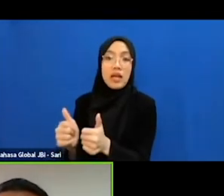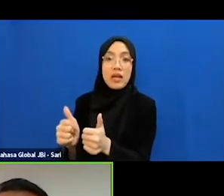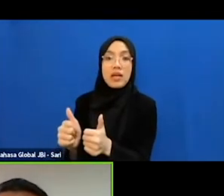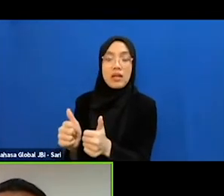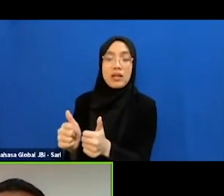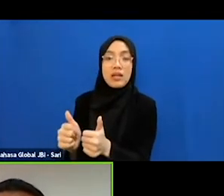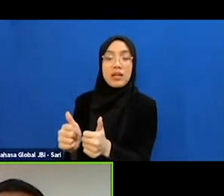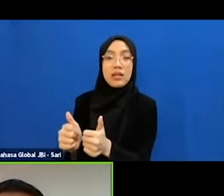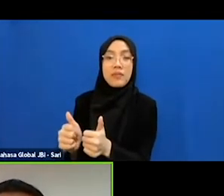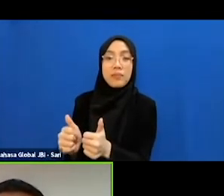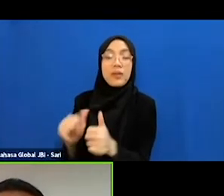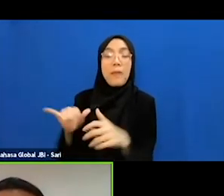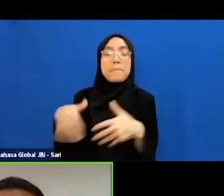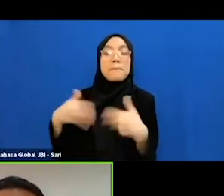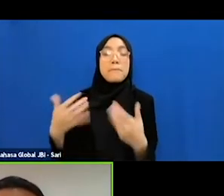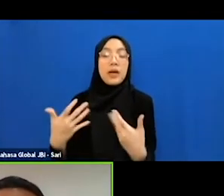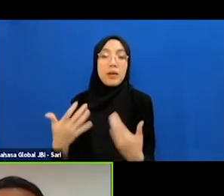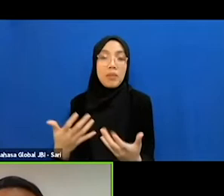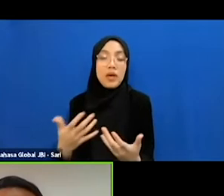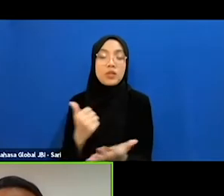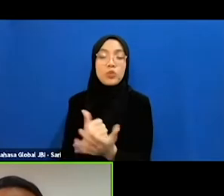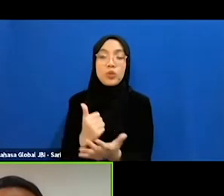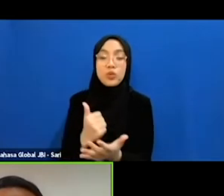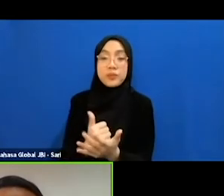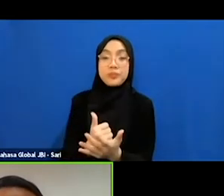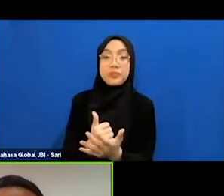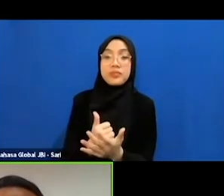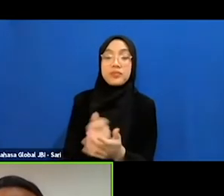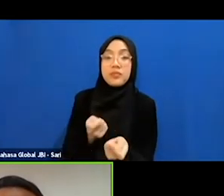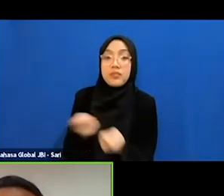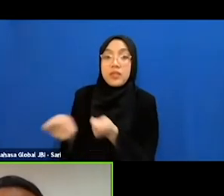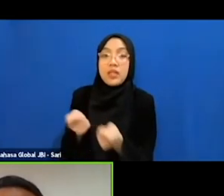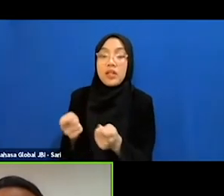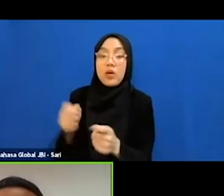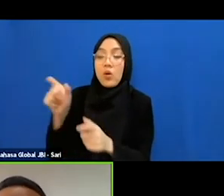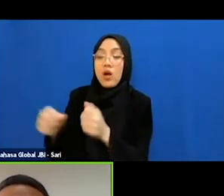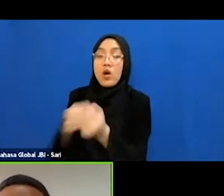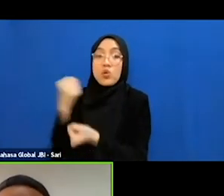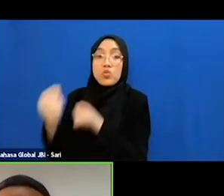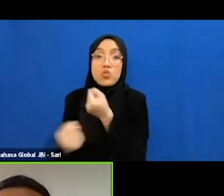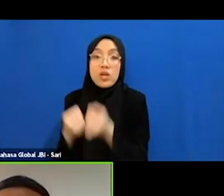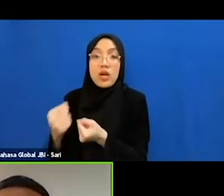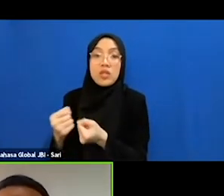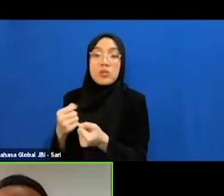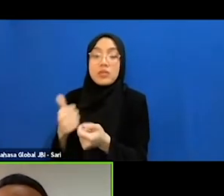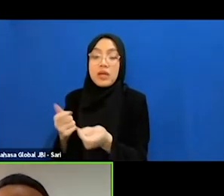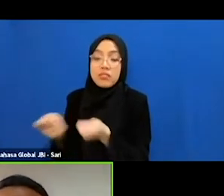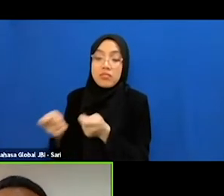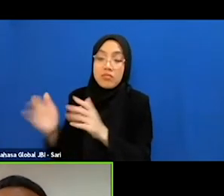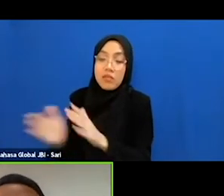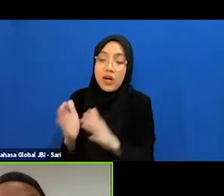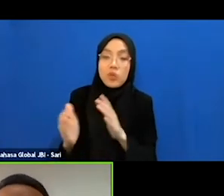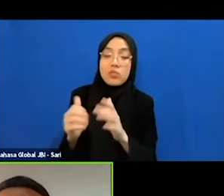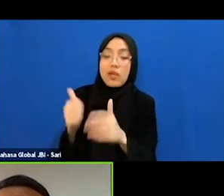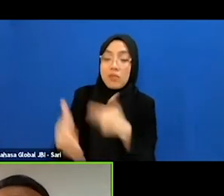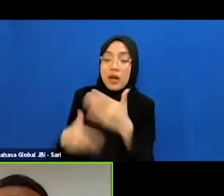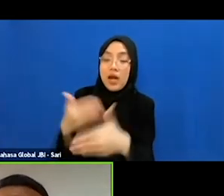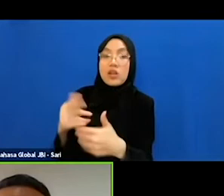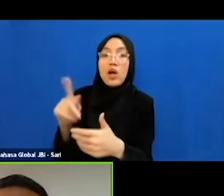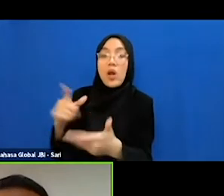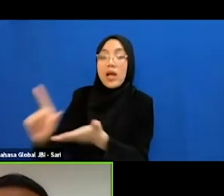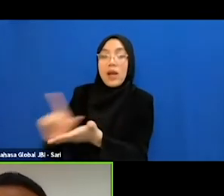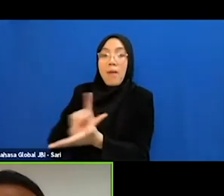Jadi bagaimana menghentak Apa pelaku usaha itu menghandle menangani pengaduan